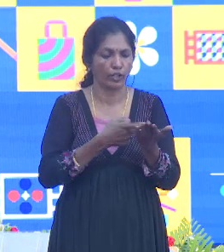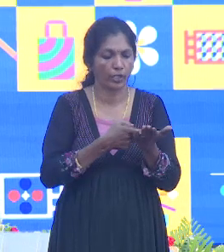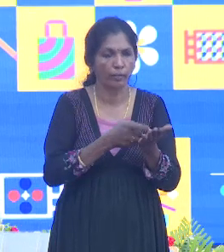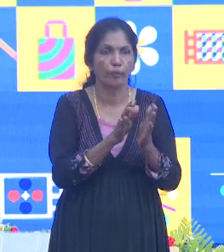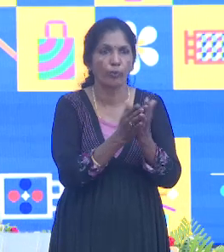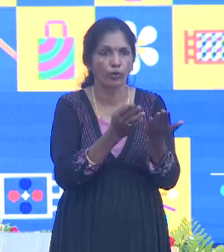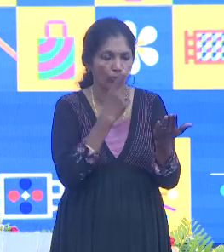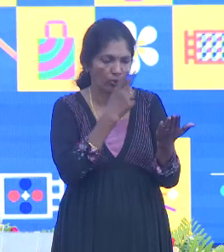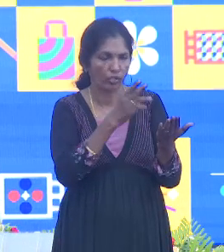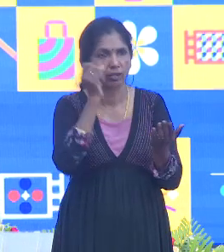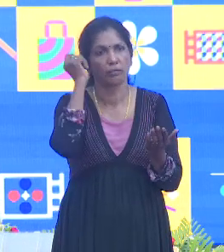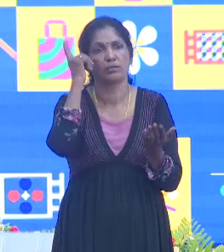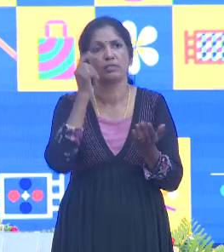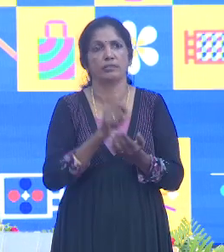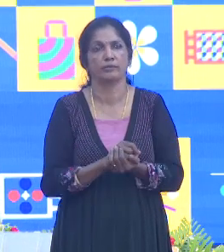നമുക്ക് മനസ്സിലാക്കാൻ കഴിയും.